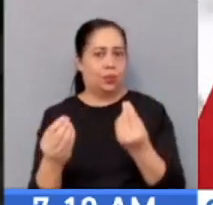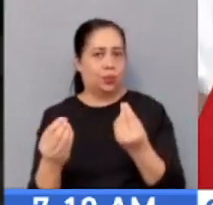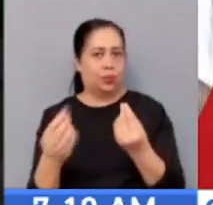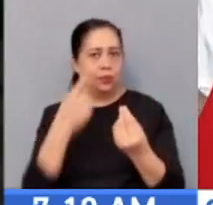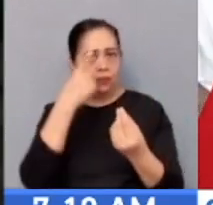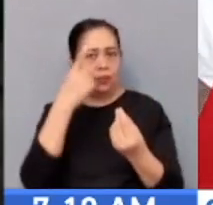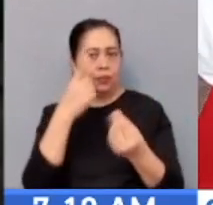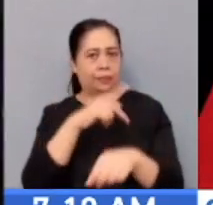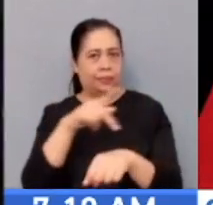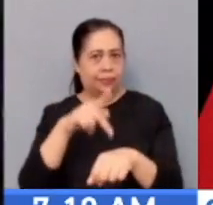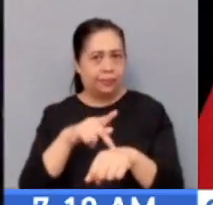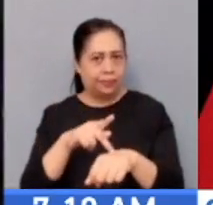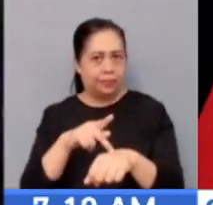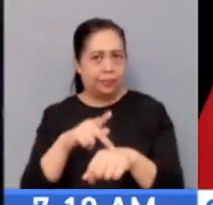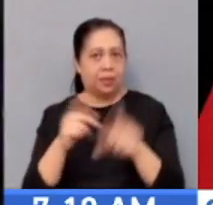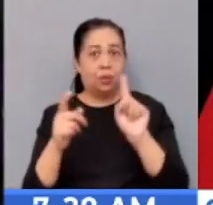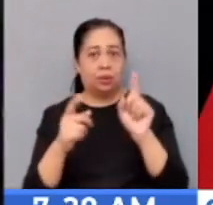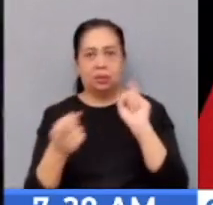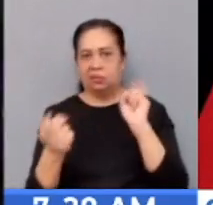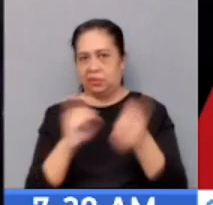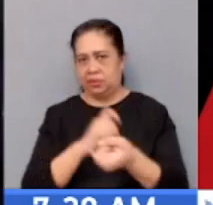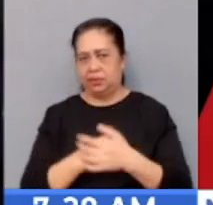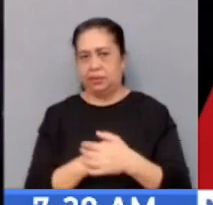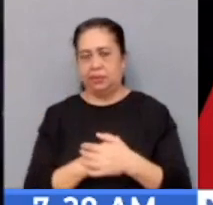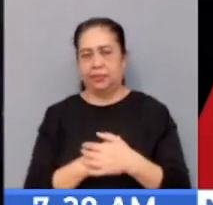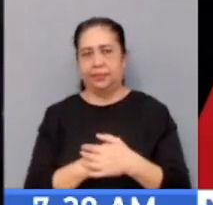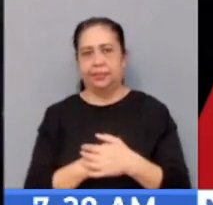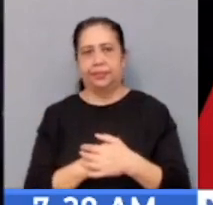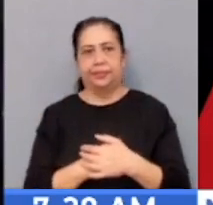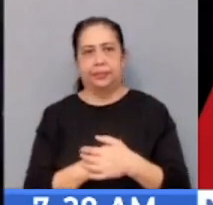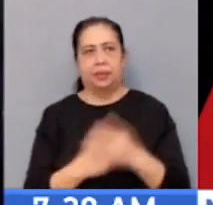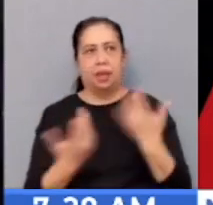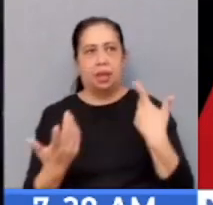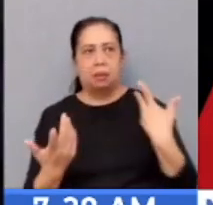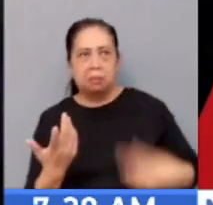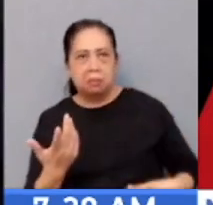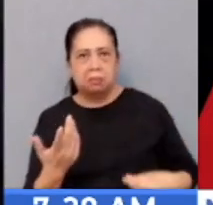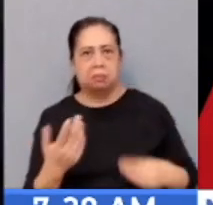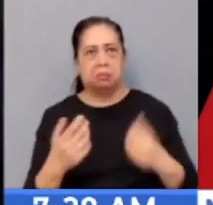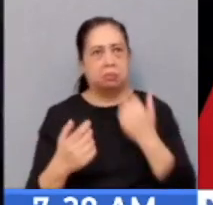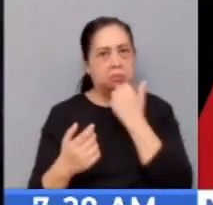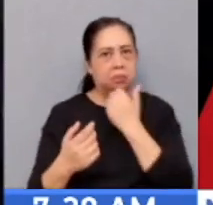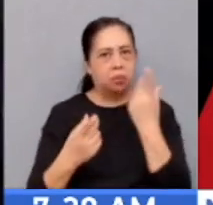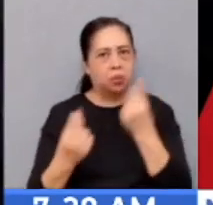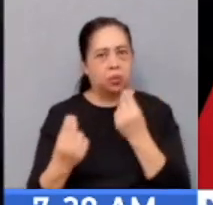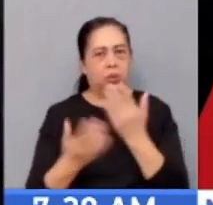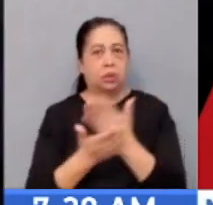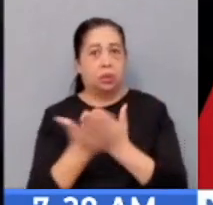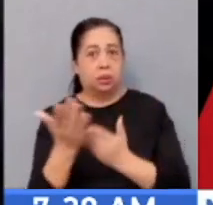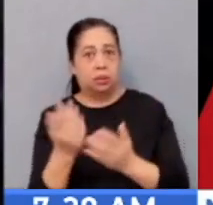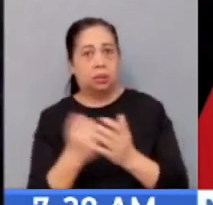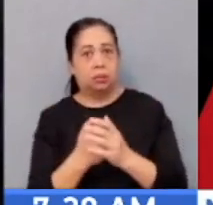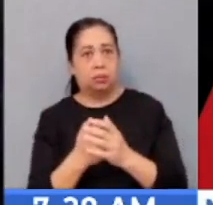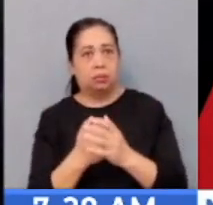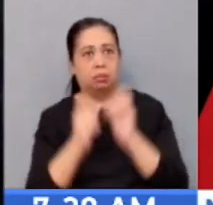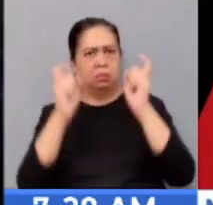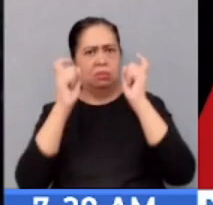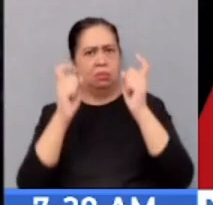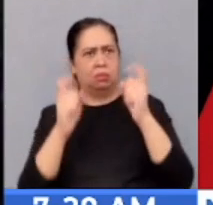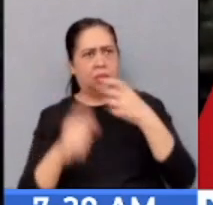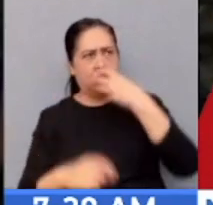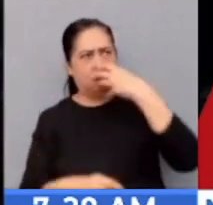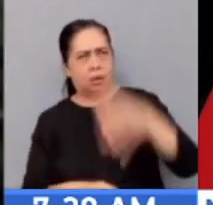na pagbabago. May mga anomalyang maano. Yung iba naman, nag-aapura, wala pa namang